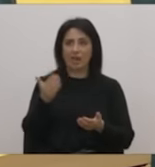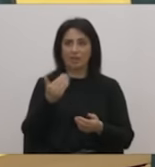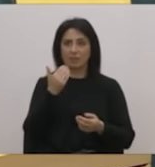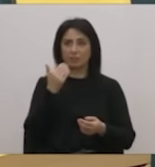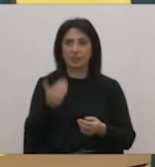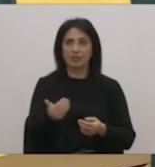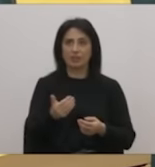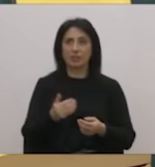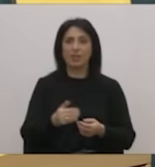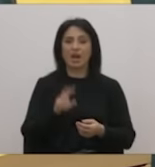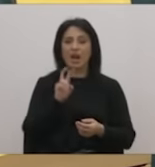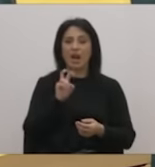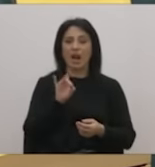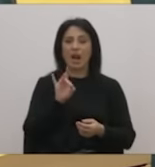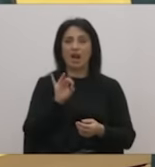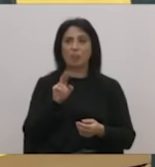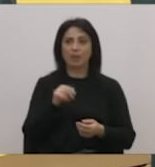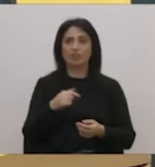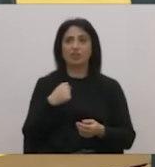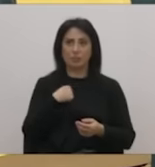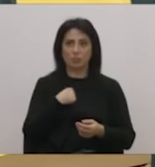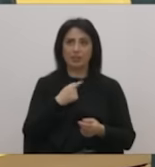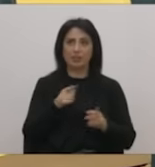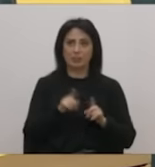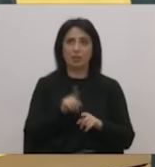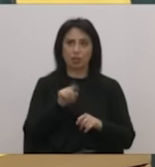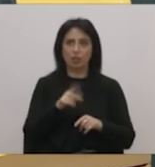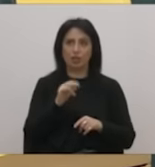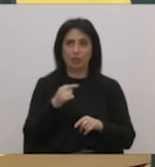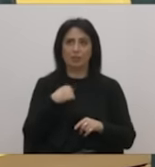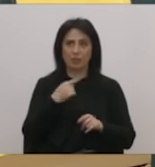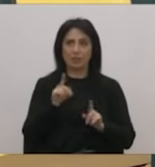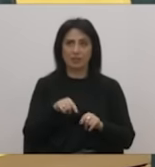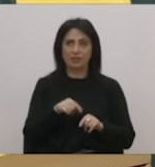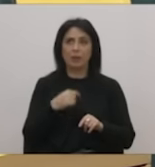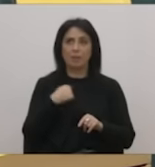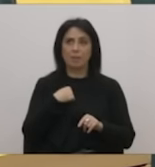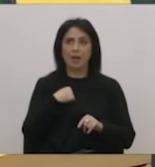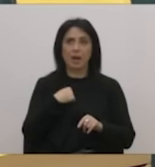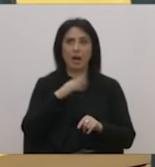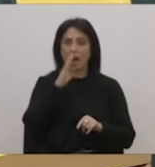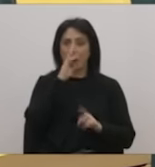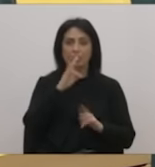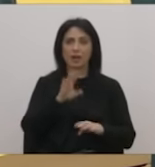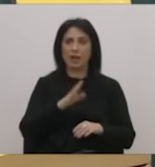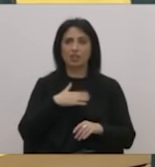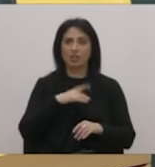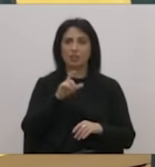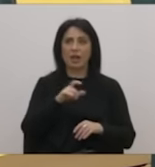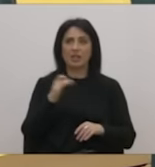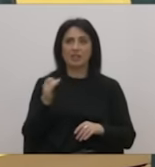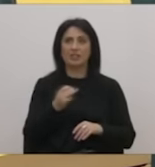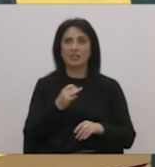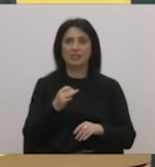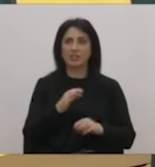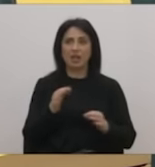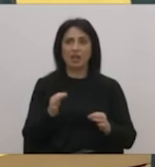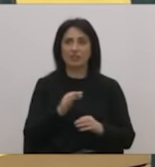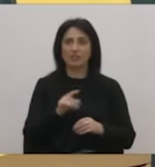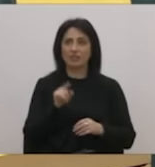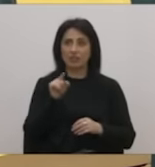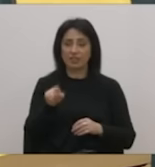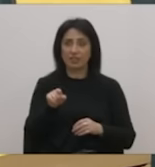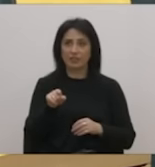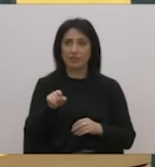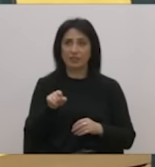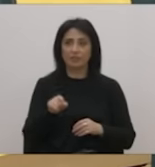მიერ. ღარიბაშვილი მეც, მათ შორის კი მეც, და მე არ მიღალატია ჩემი ხალხის ინტერესებისთვის არანდროს, მაგრამ